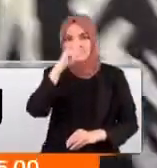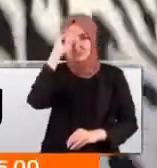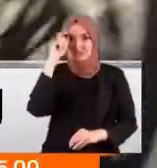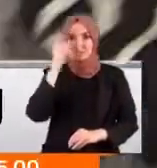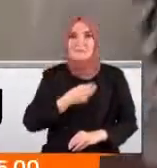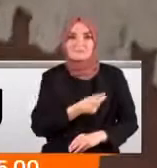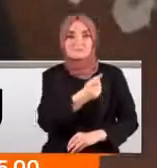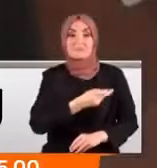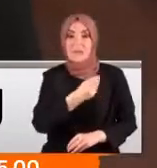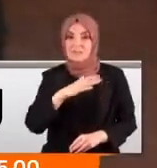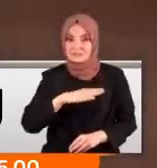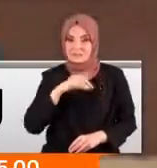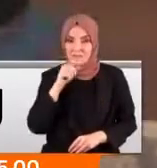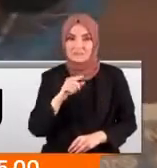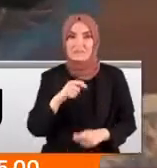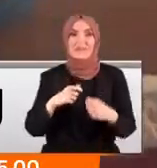yapıyor kişiler?